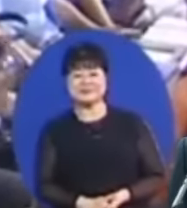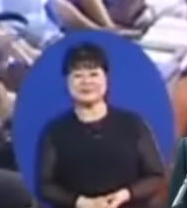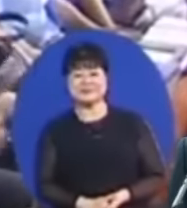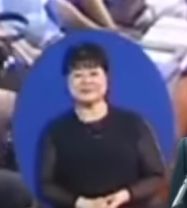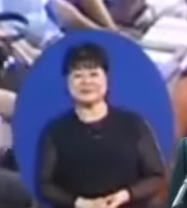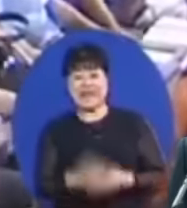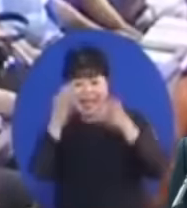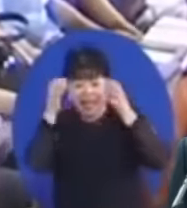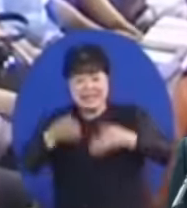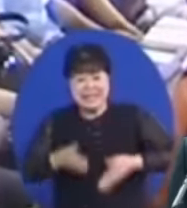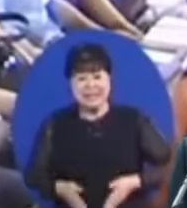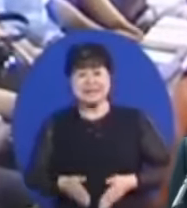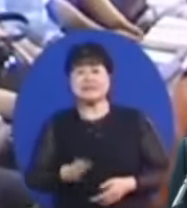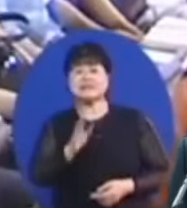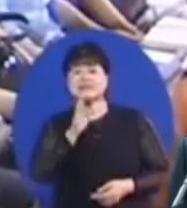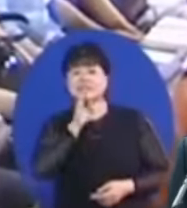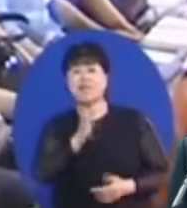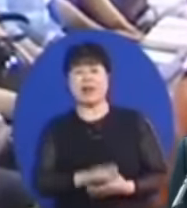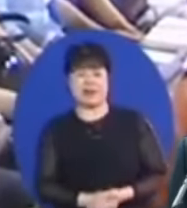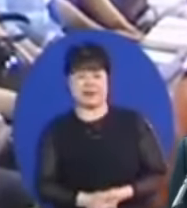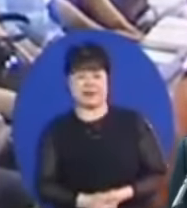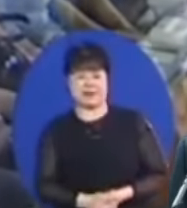우리 아기를 낳는 그러한